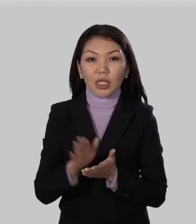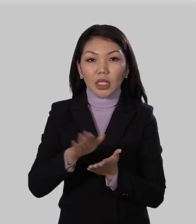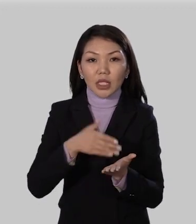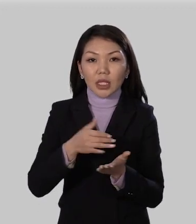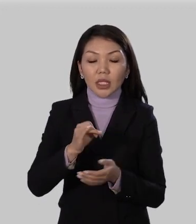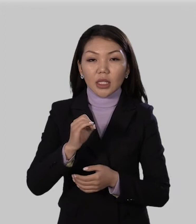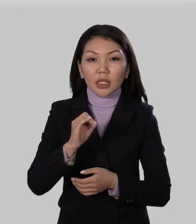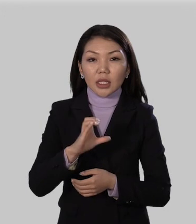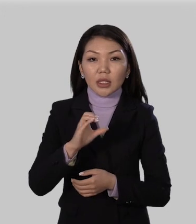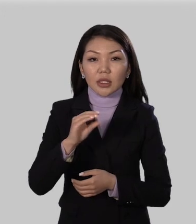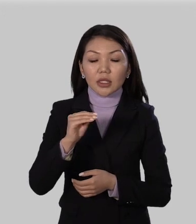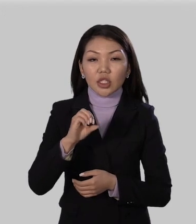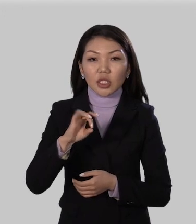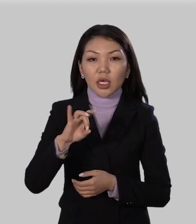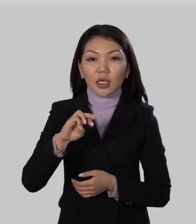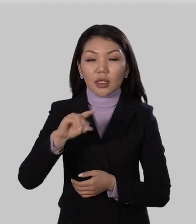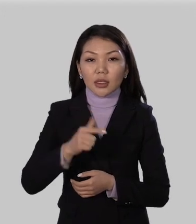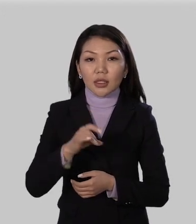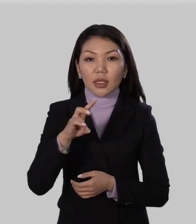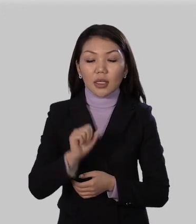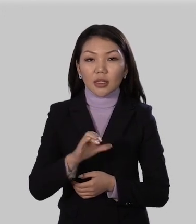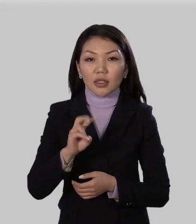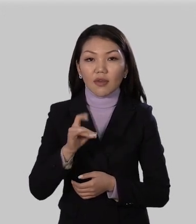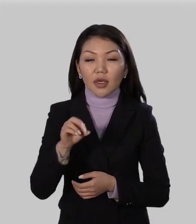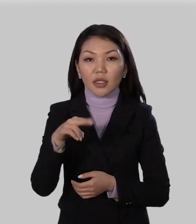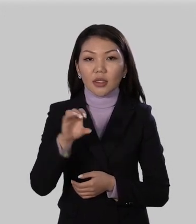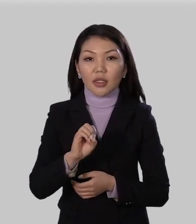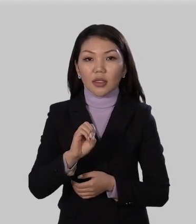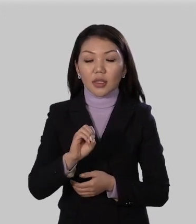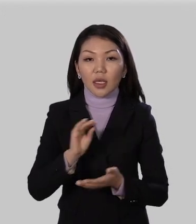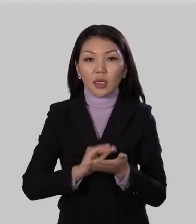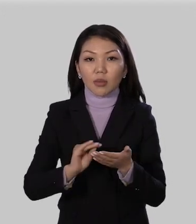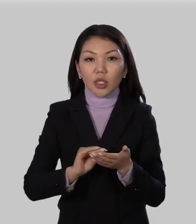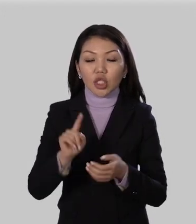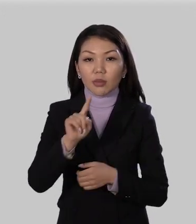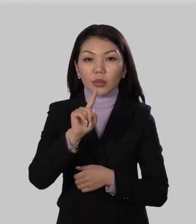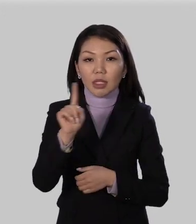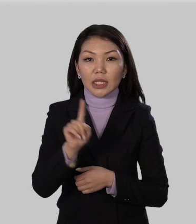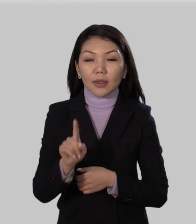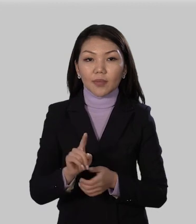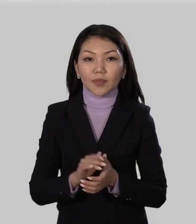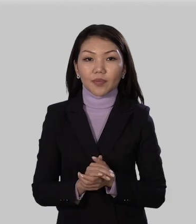И жарить на сковороде. В этом слове пишем «з».